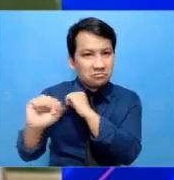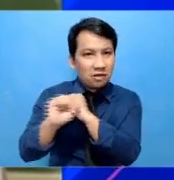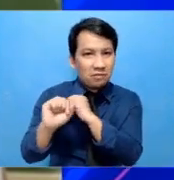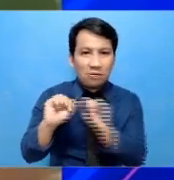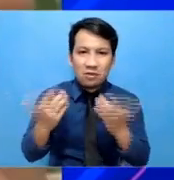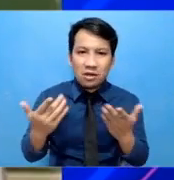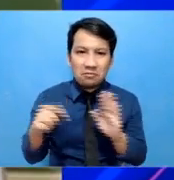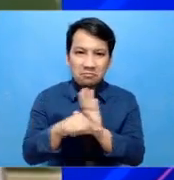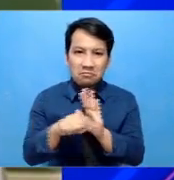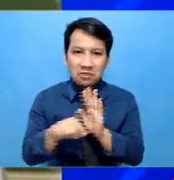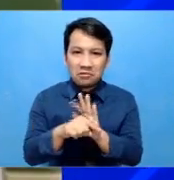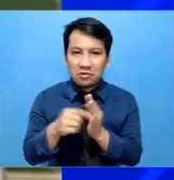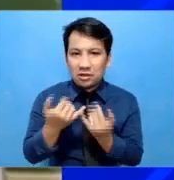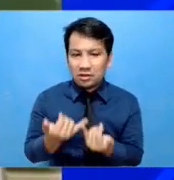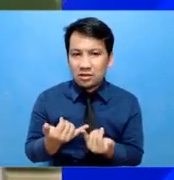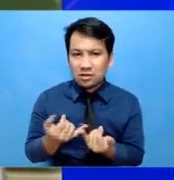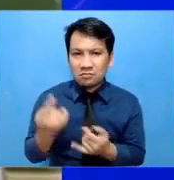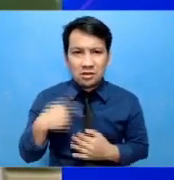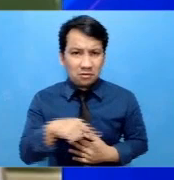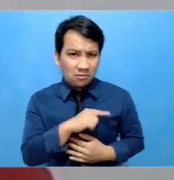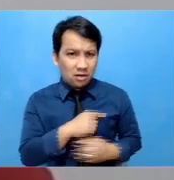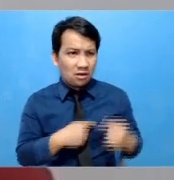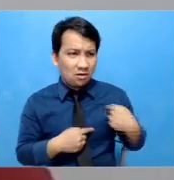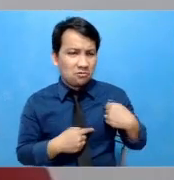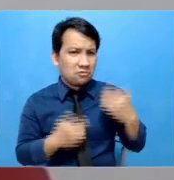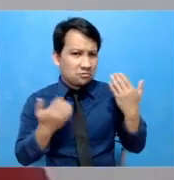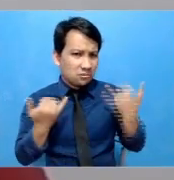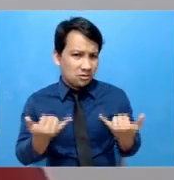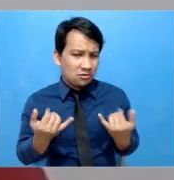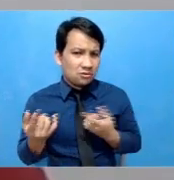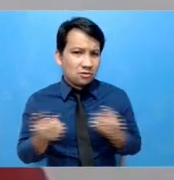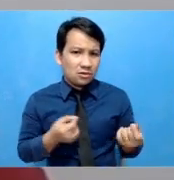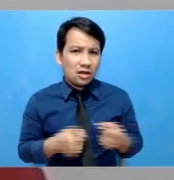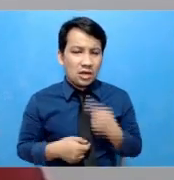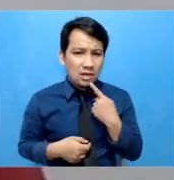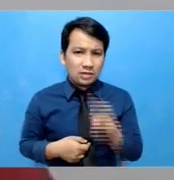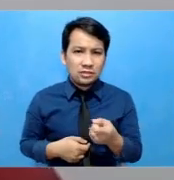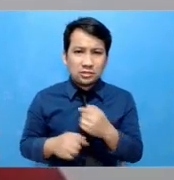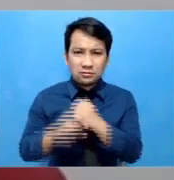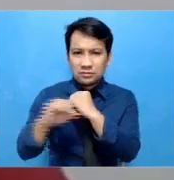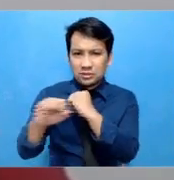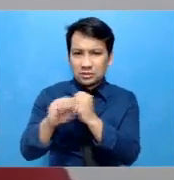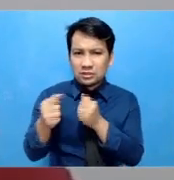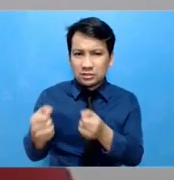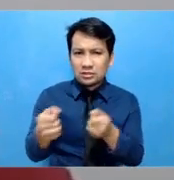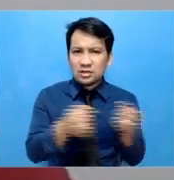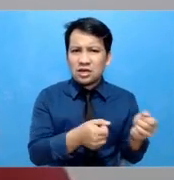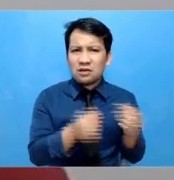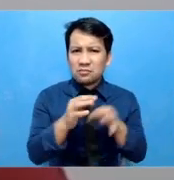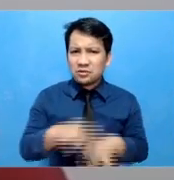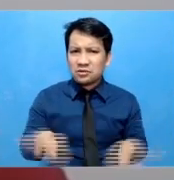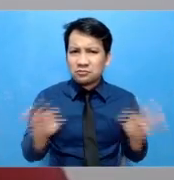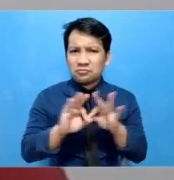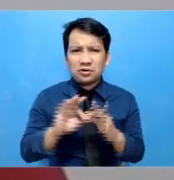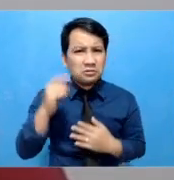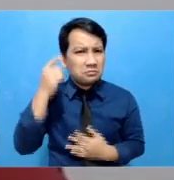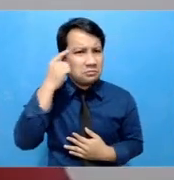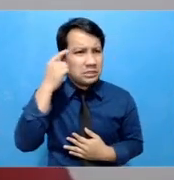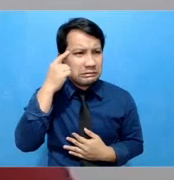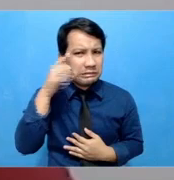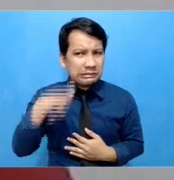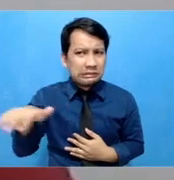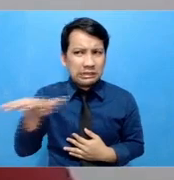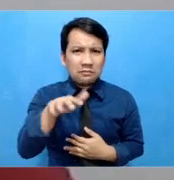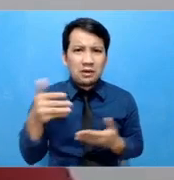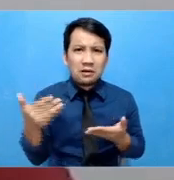Bawal na yan. Ngayon ako nagawa ko na alam. Ayon sa isang campaign strategist, kailangan makaisip ang mga kandidato ng mga